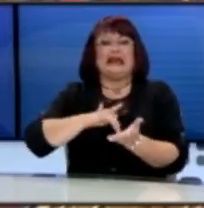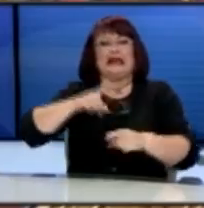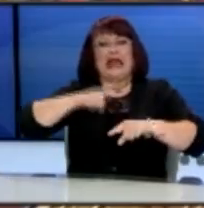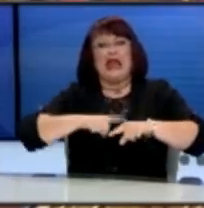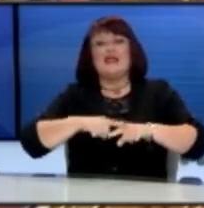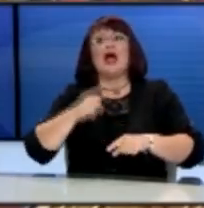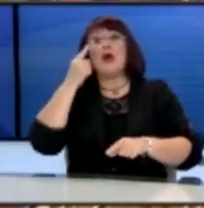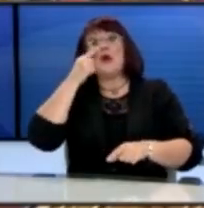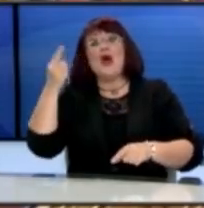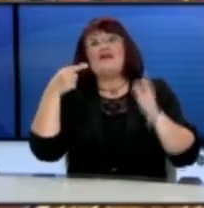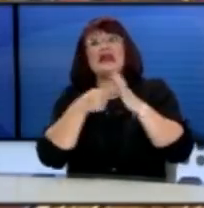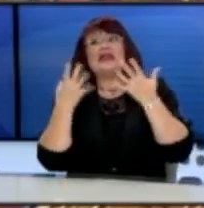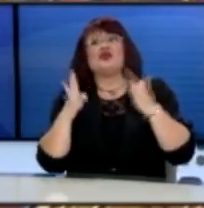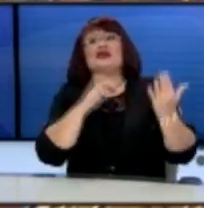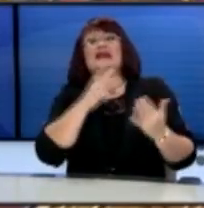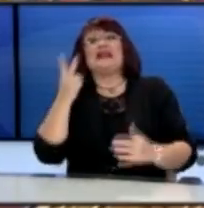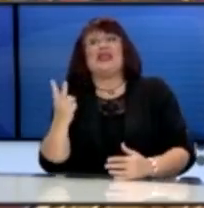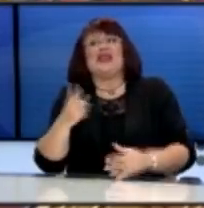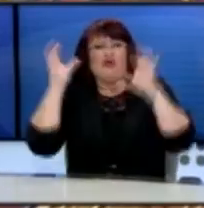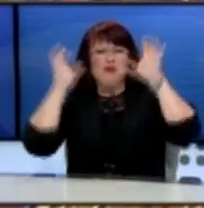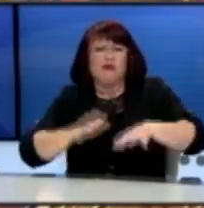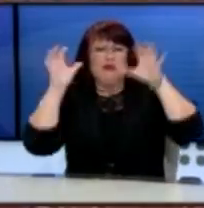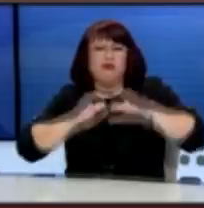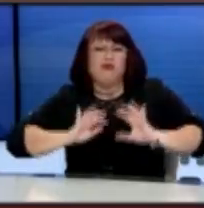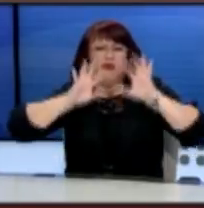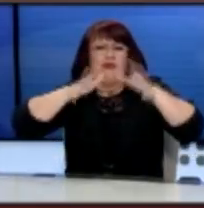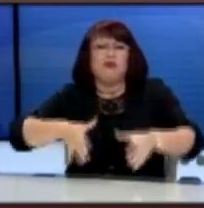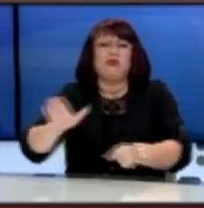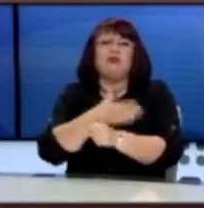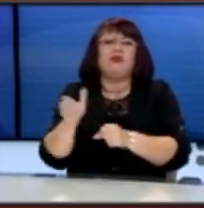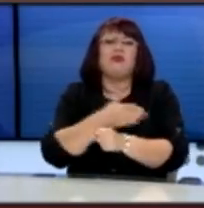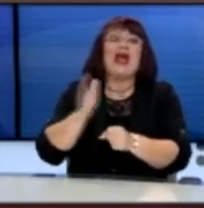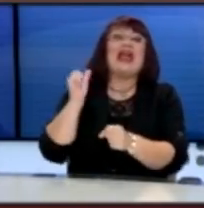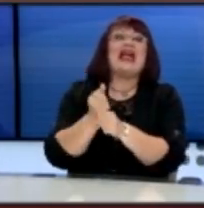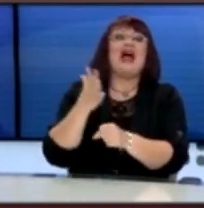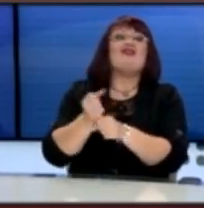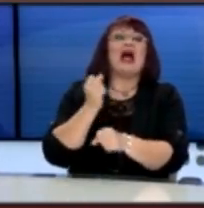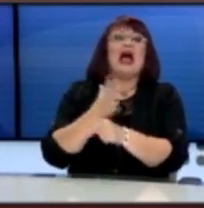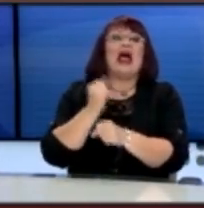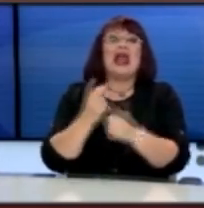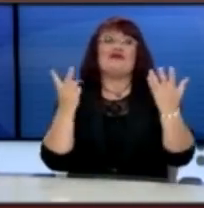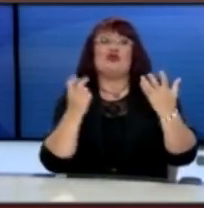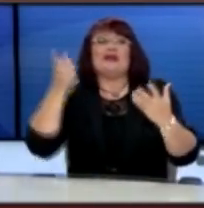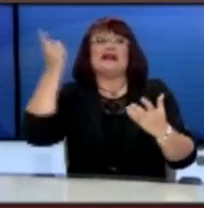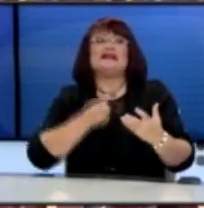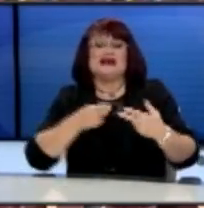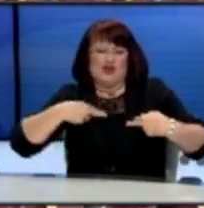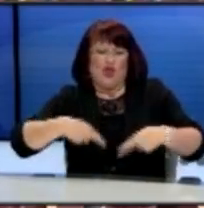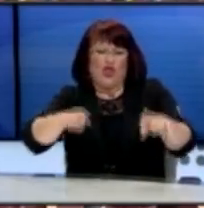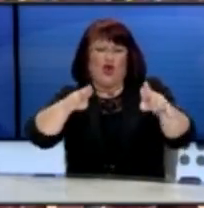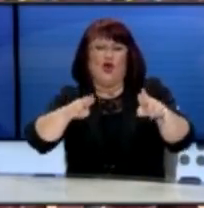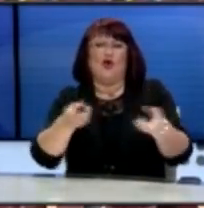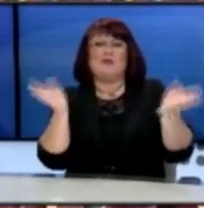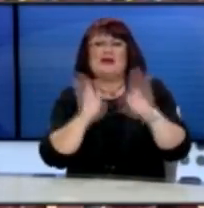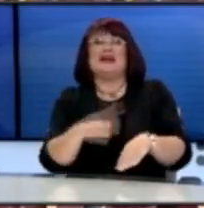το Νοέμβριο του 1992 μια ισχυρή βροχή ισοπαίδωσε την Καβάλα, καταστρέφοντας το 70% του οδικού της δικτύου